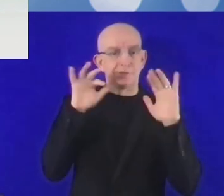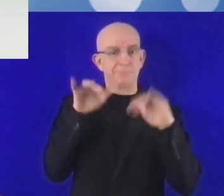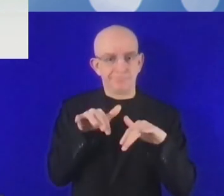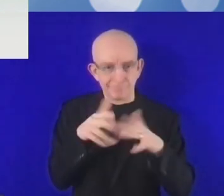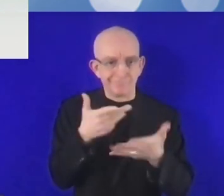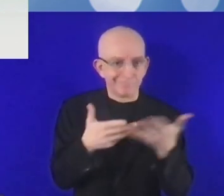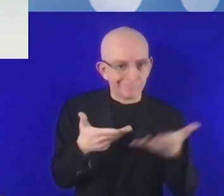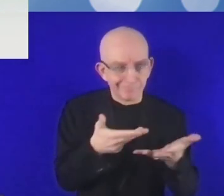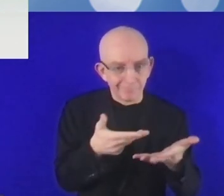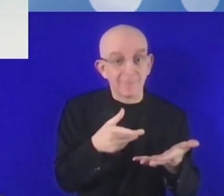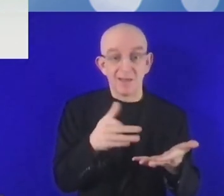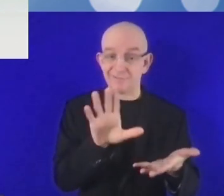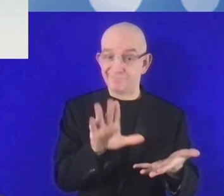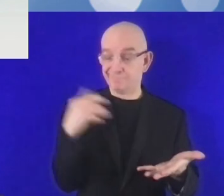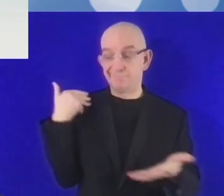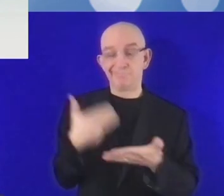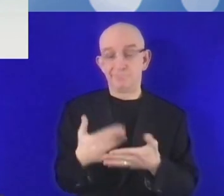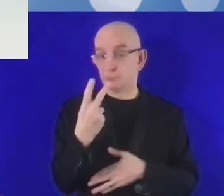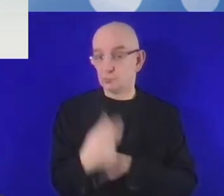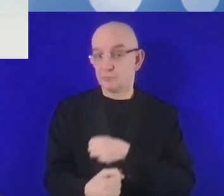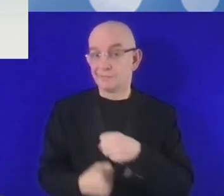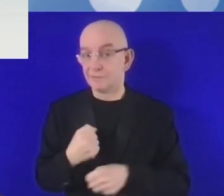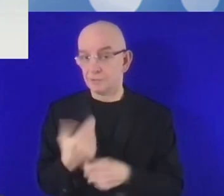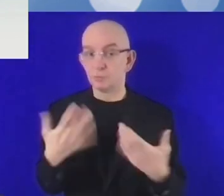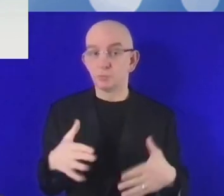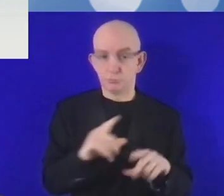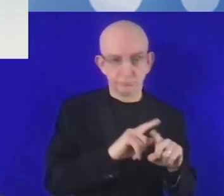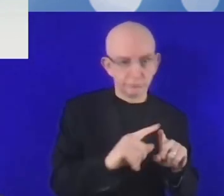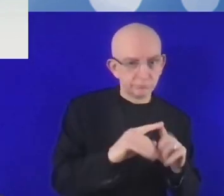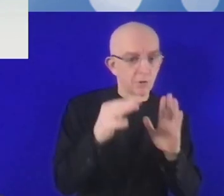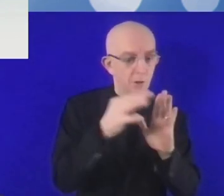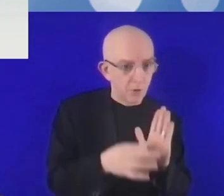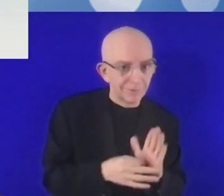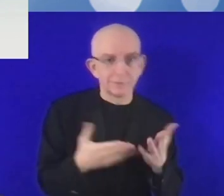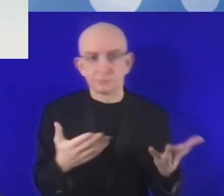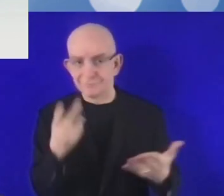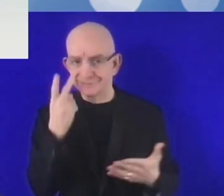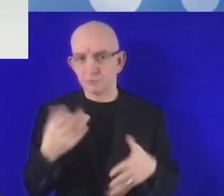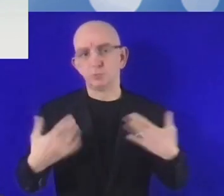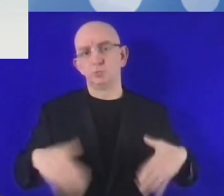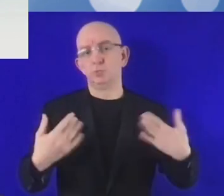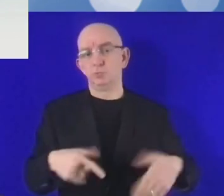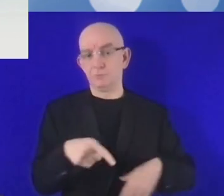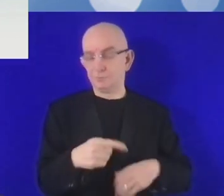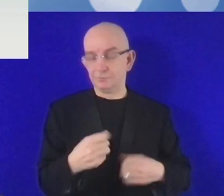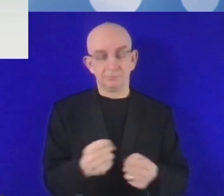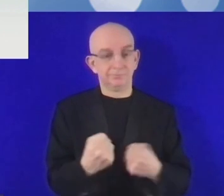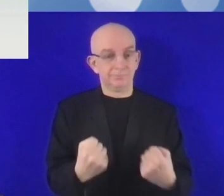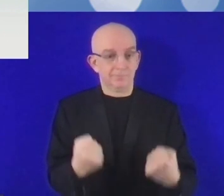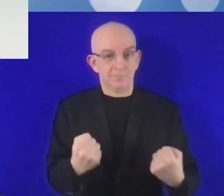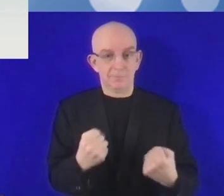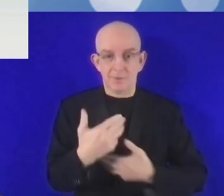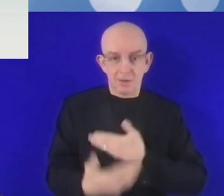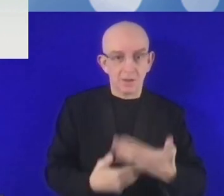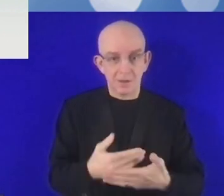在这里这些立法单位的角色是非常重要的，因为目前